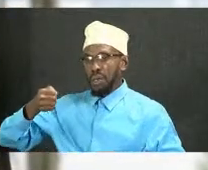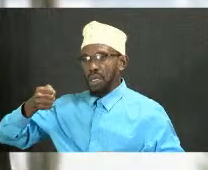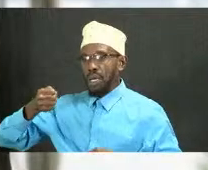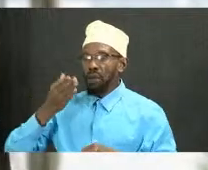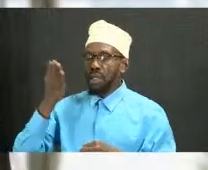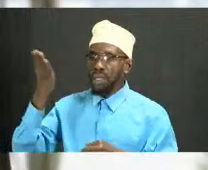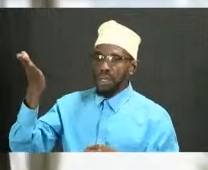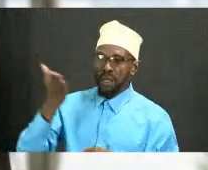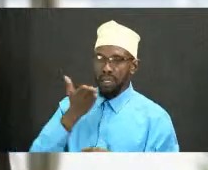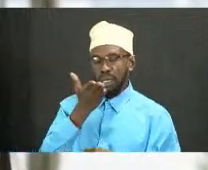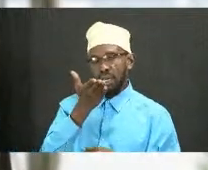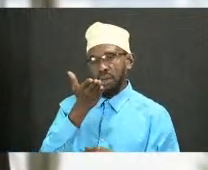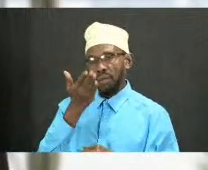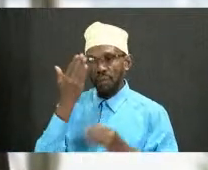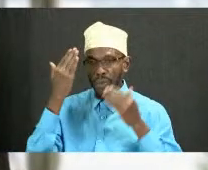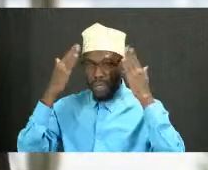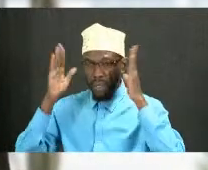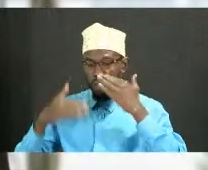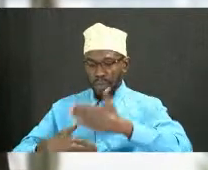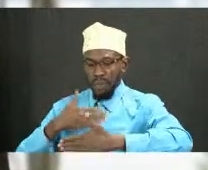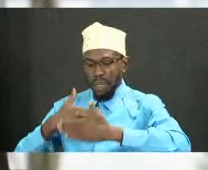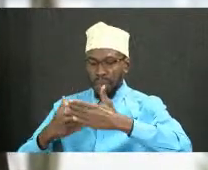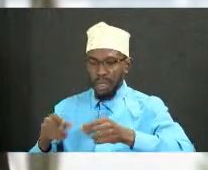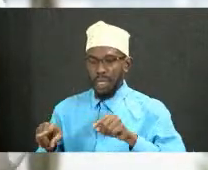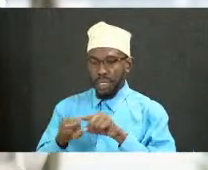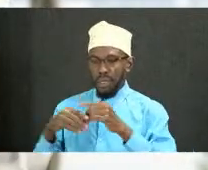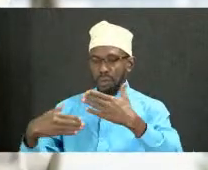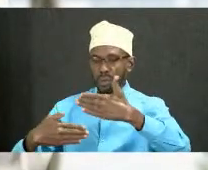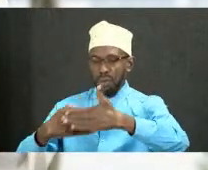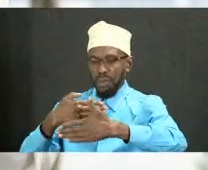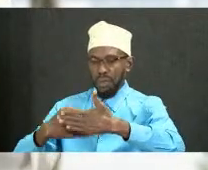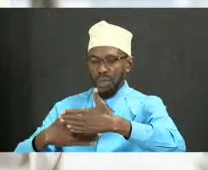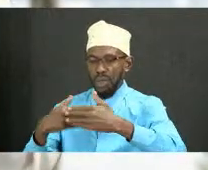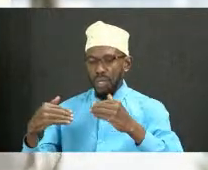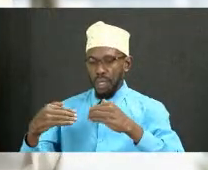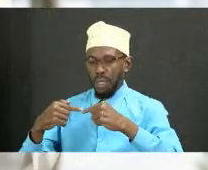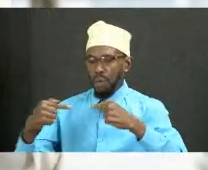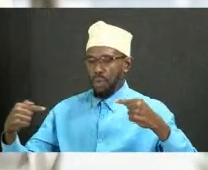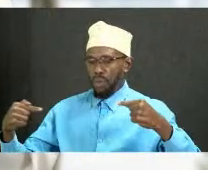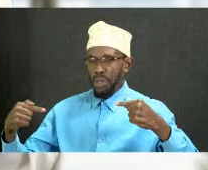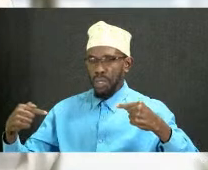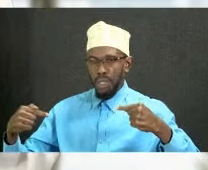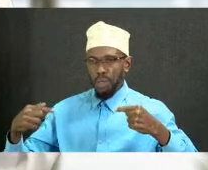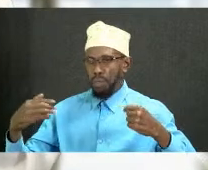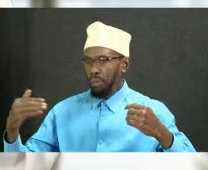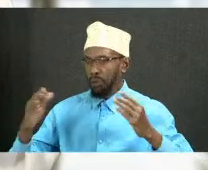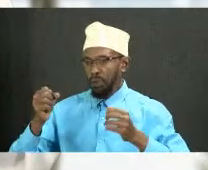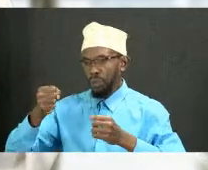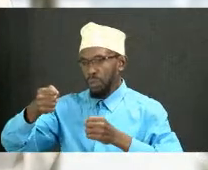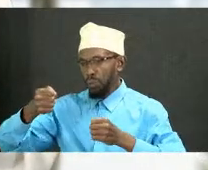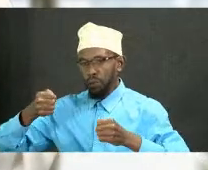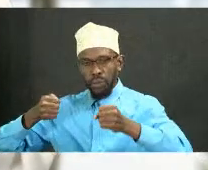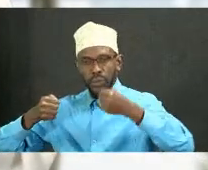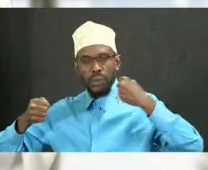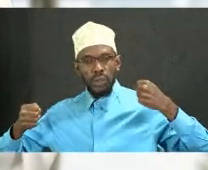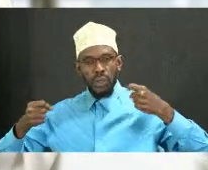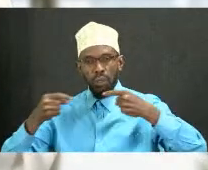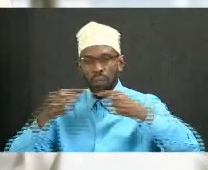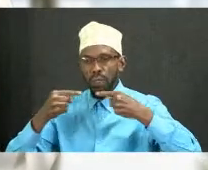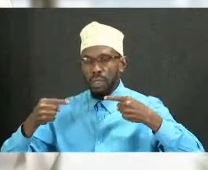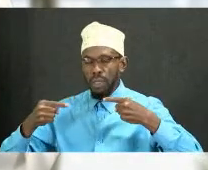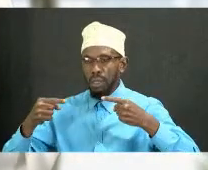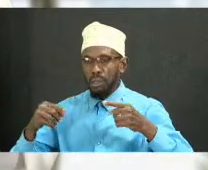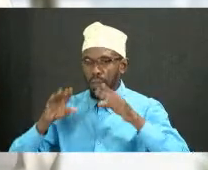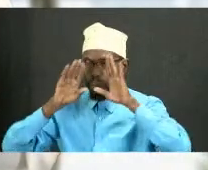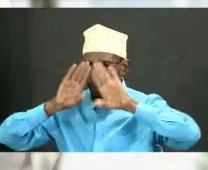kule nje kabisa, hujui kumbe ni jirani yako mlango. Na haya ni masikitiko makubwa, hata katika baadhi ya mitaa